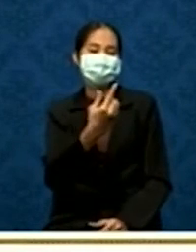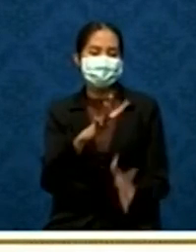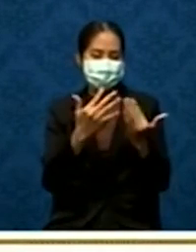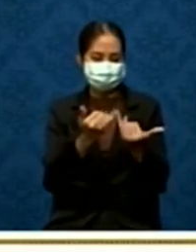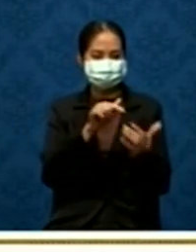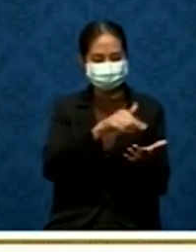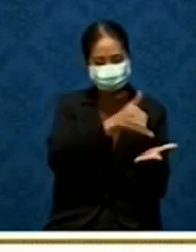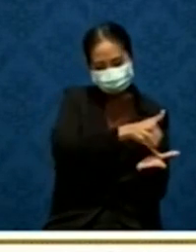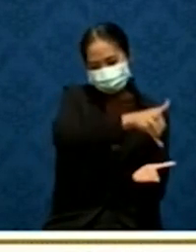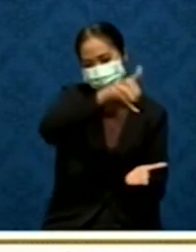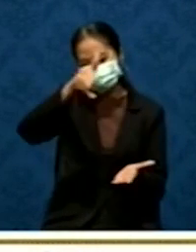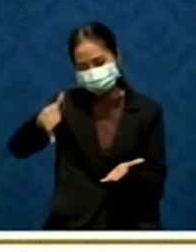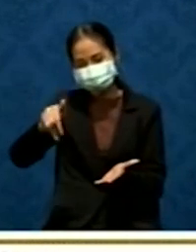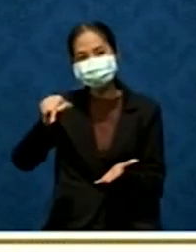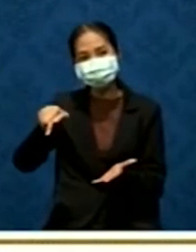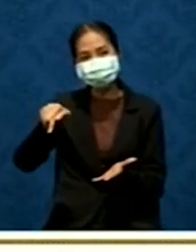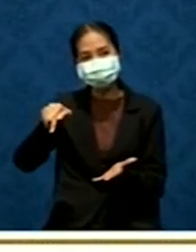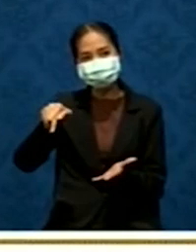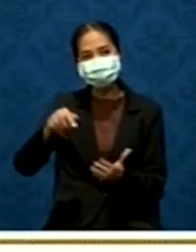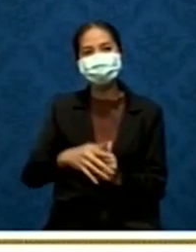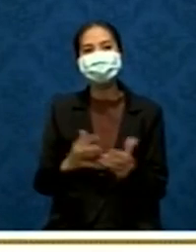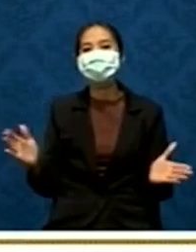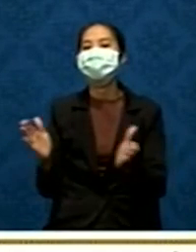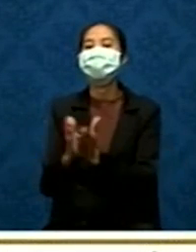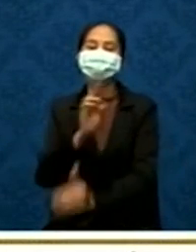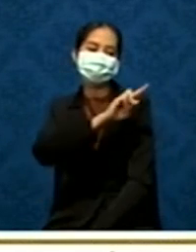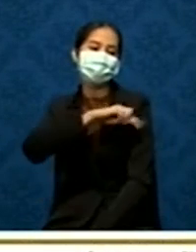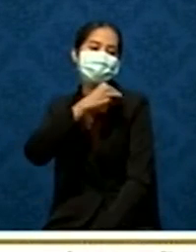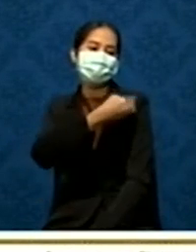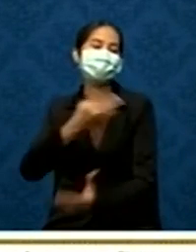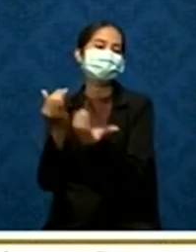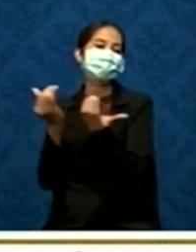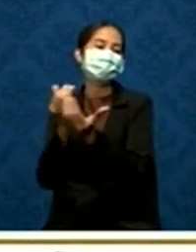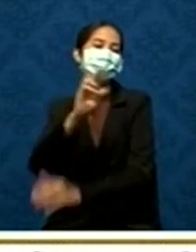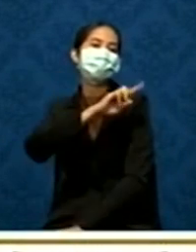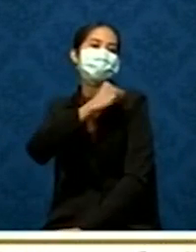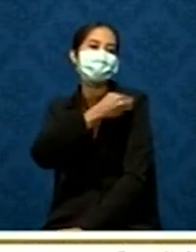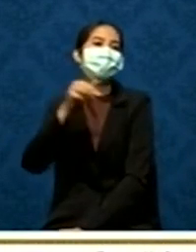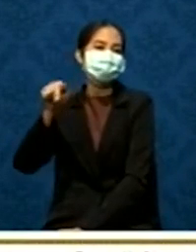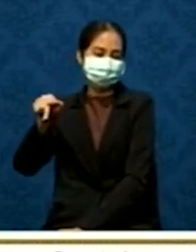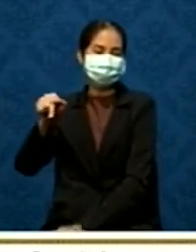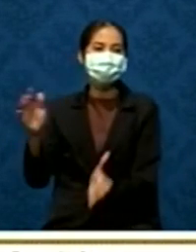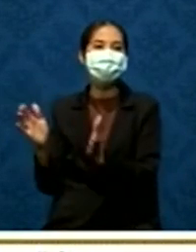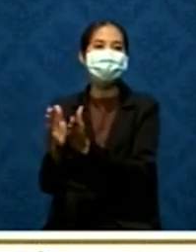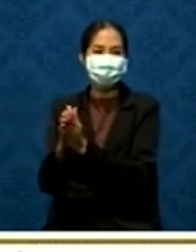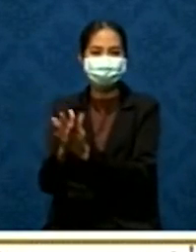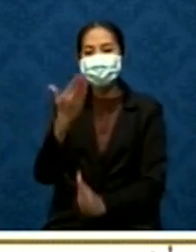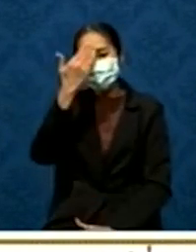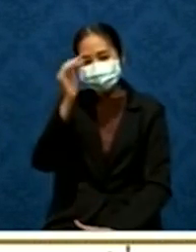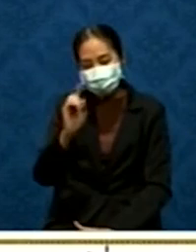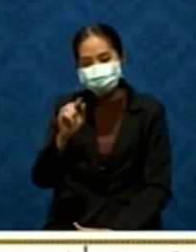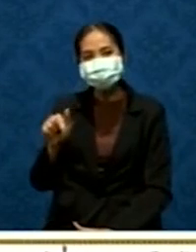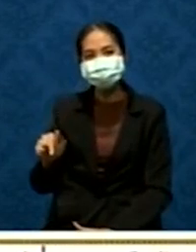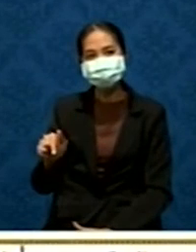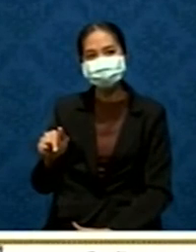ที่ธรรมศาสตร์เพราะเป็นความสะดวก